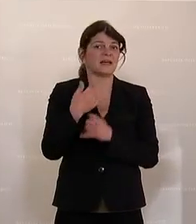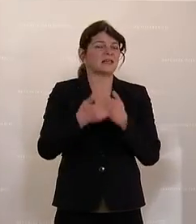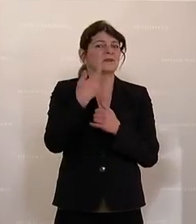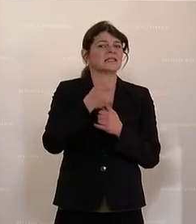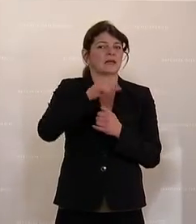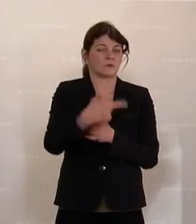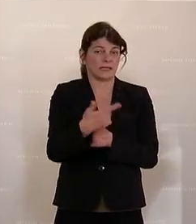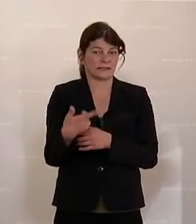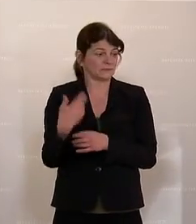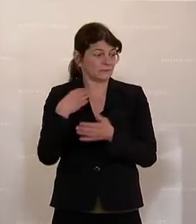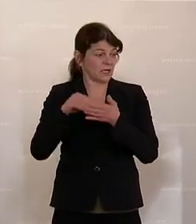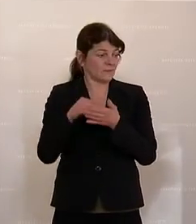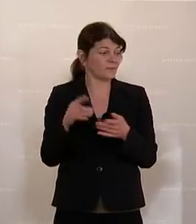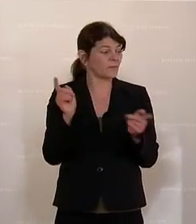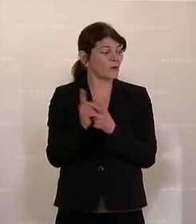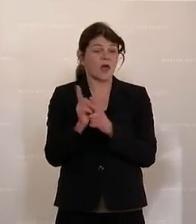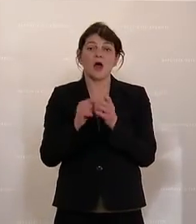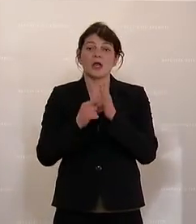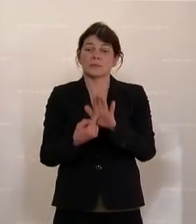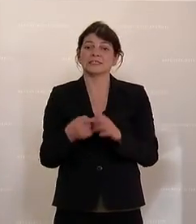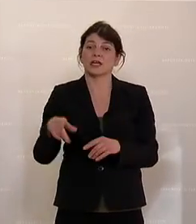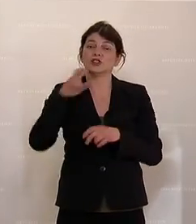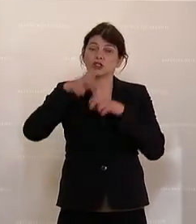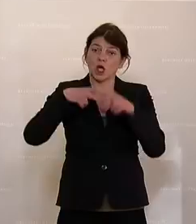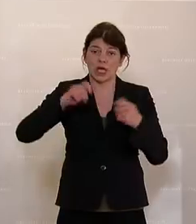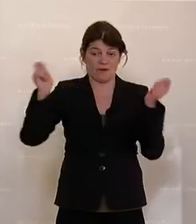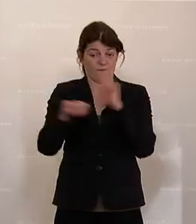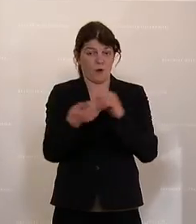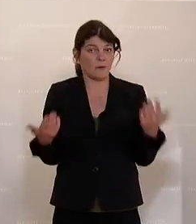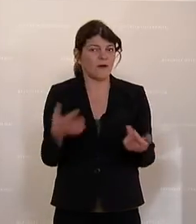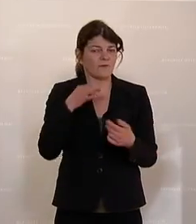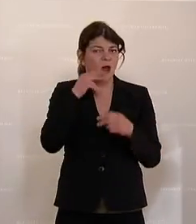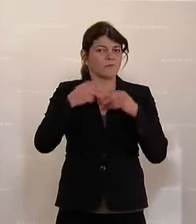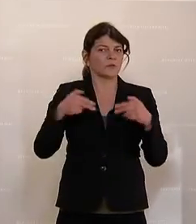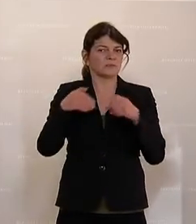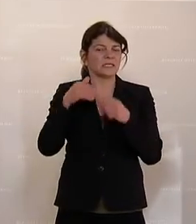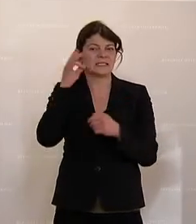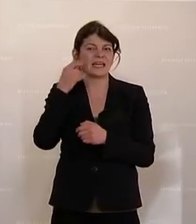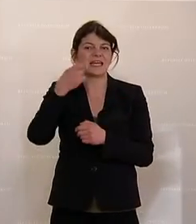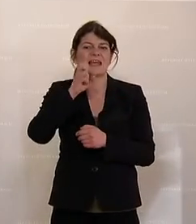30.04.2021 und die Präsentation der Steuerreform vor Bundesministerin Gewessler am